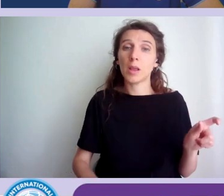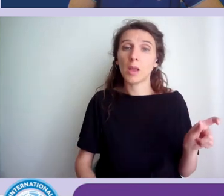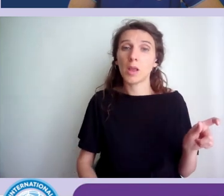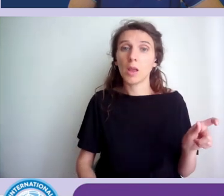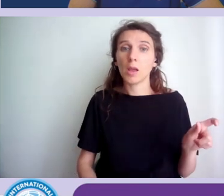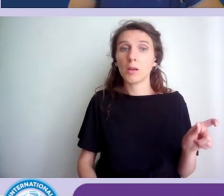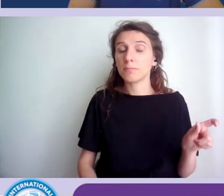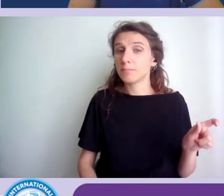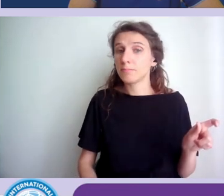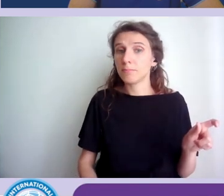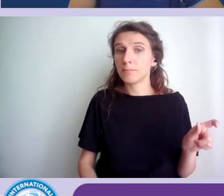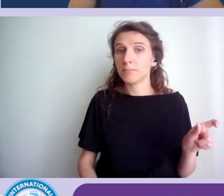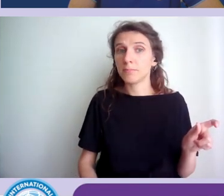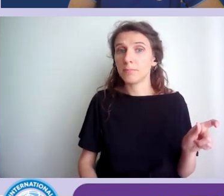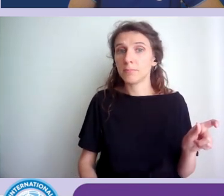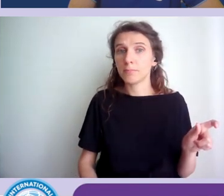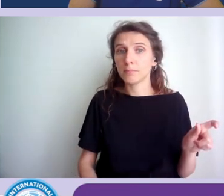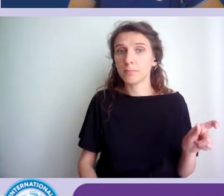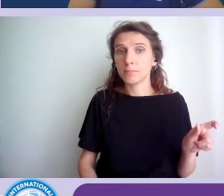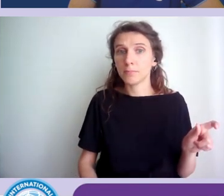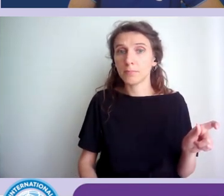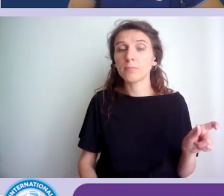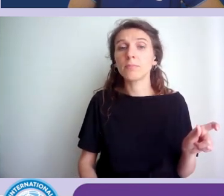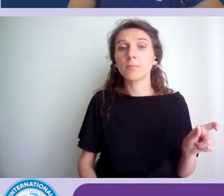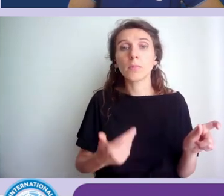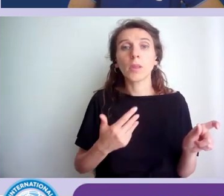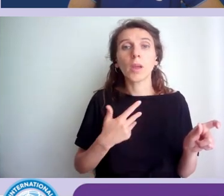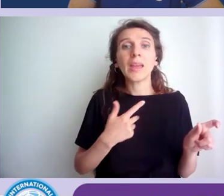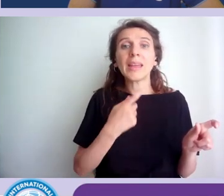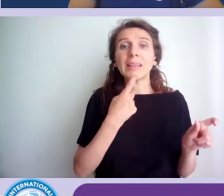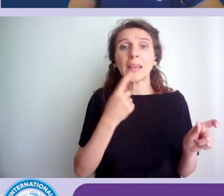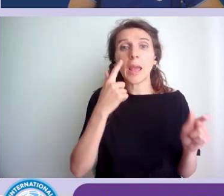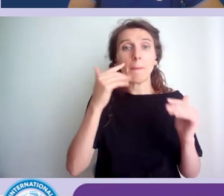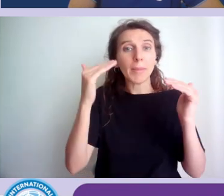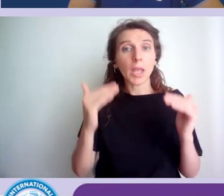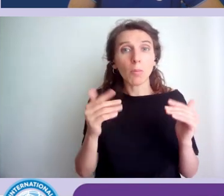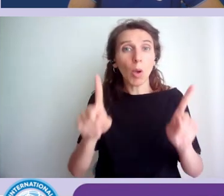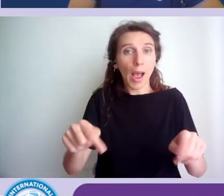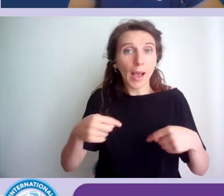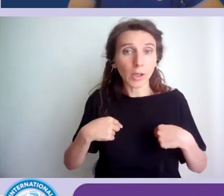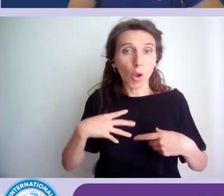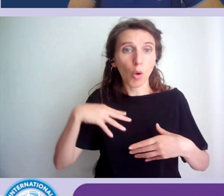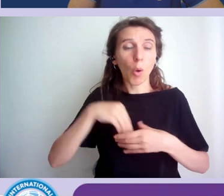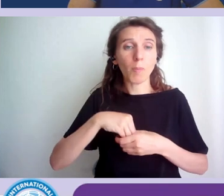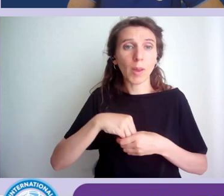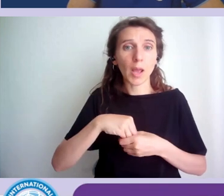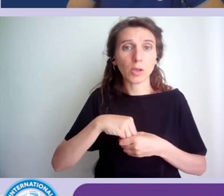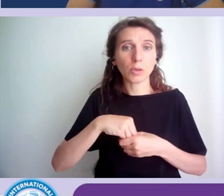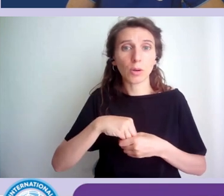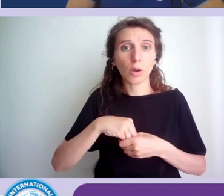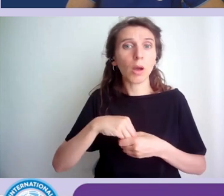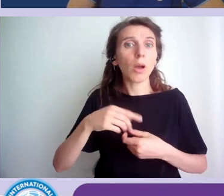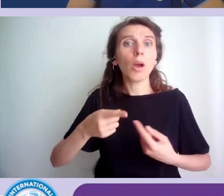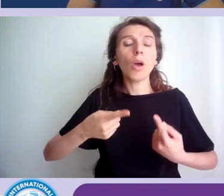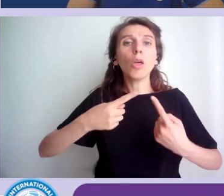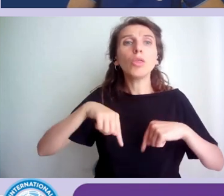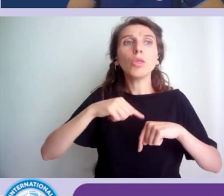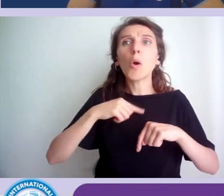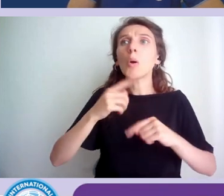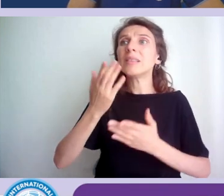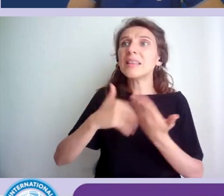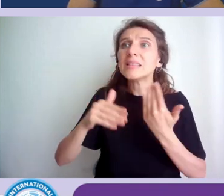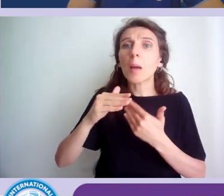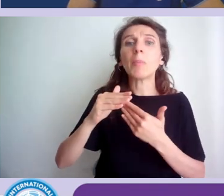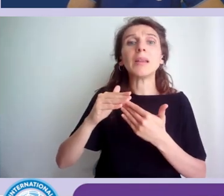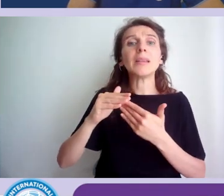e voglio dire banalmente tutti i Severi miopi Io compreso e non rientriamo nella sfera